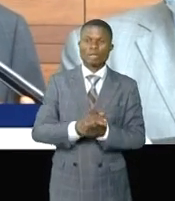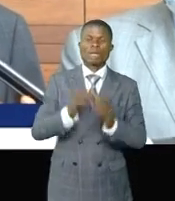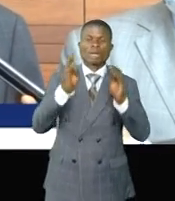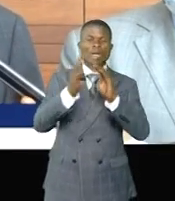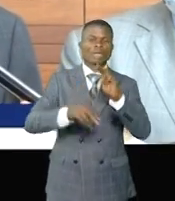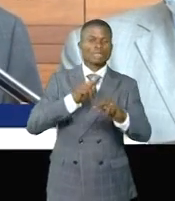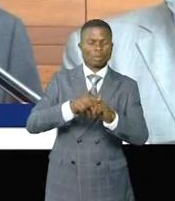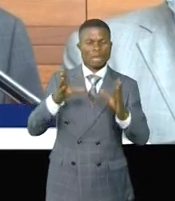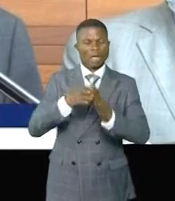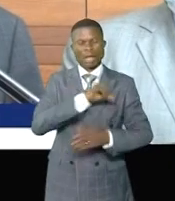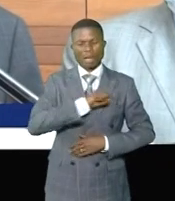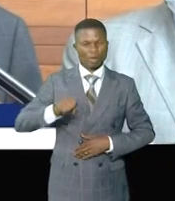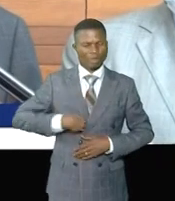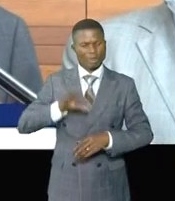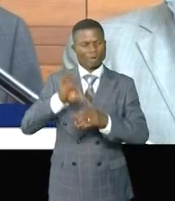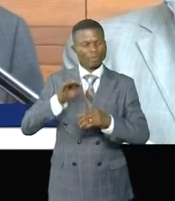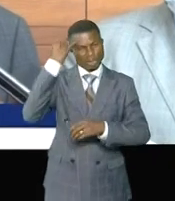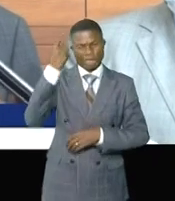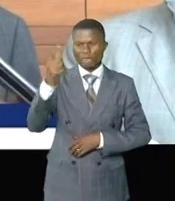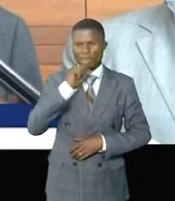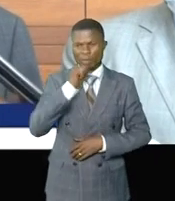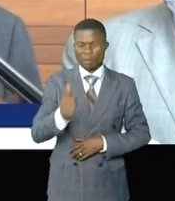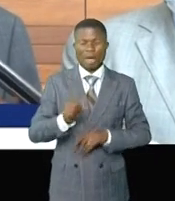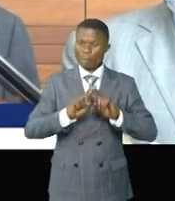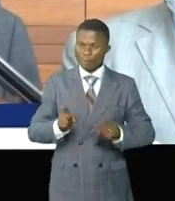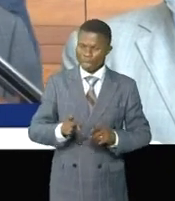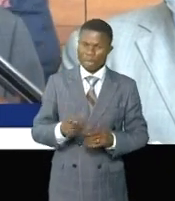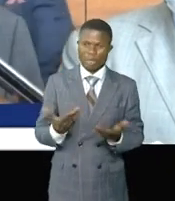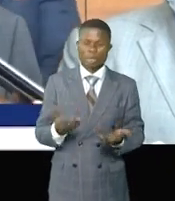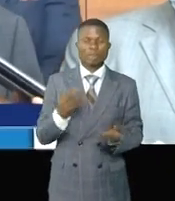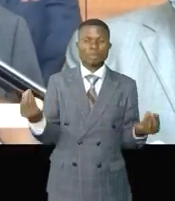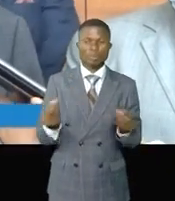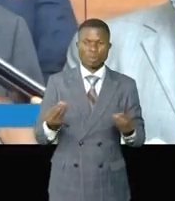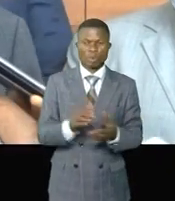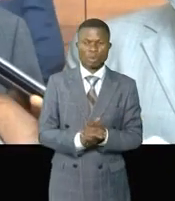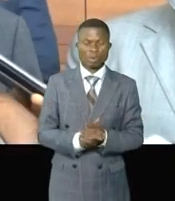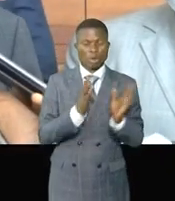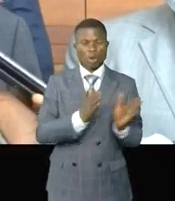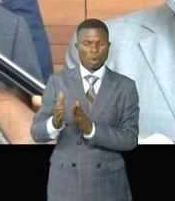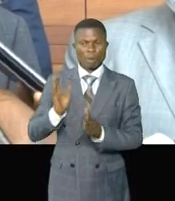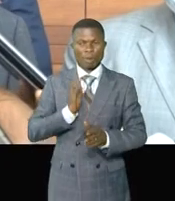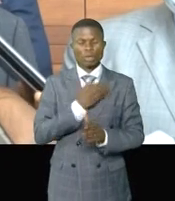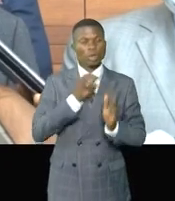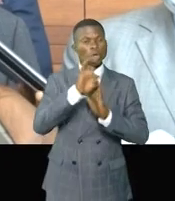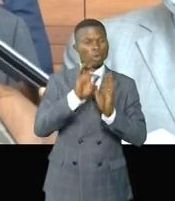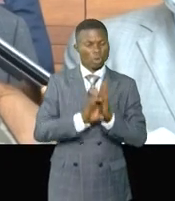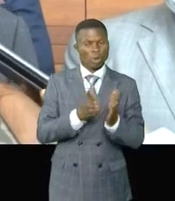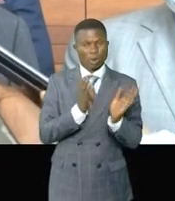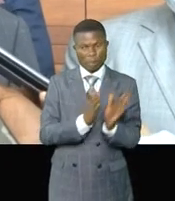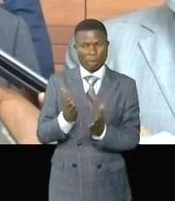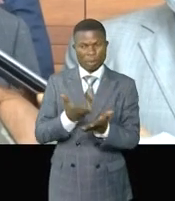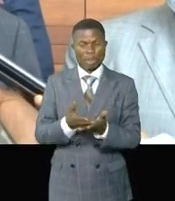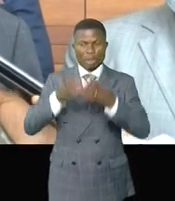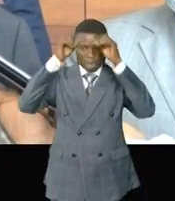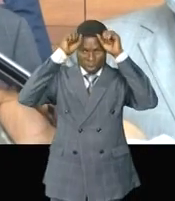n'a pas voté dans des termes identiques. Ce qui fait que, comme le prévoit notre Constitution, le président